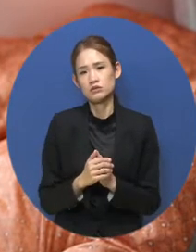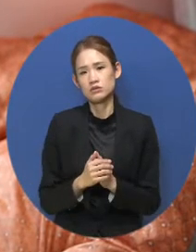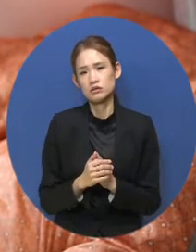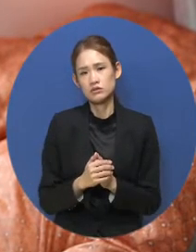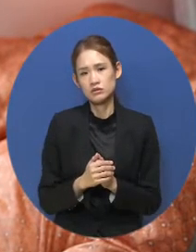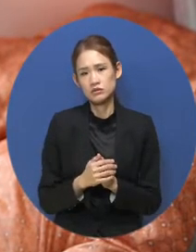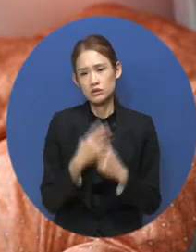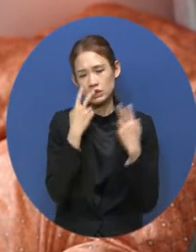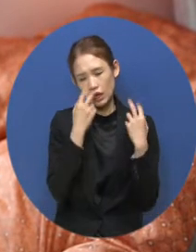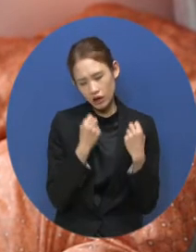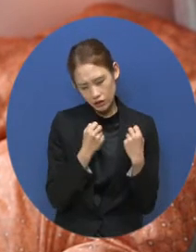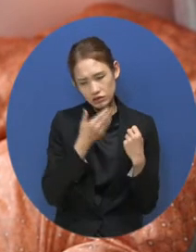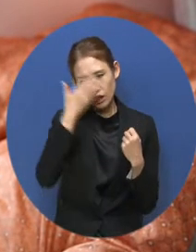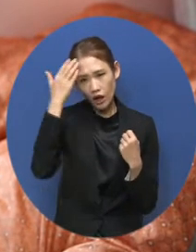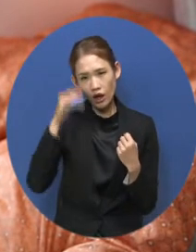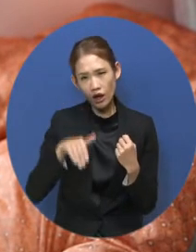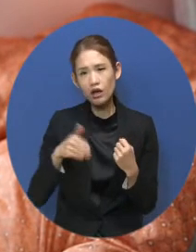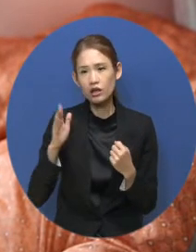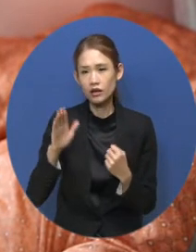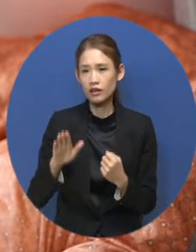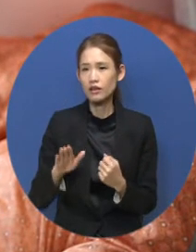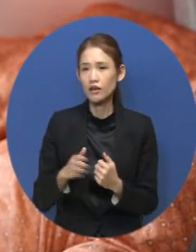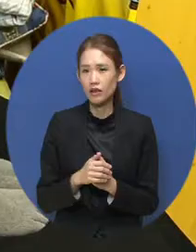천만 다행은 다행인데.